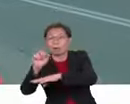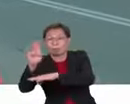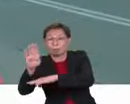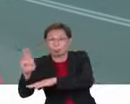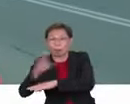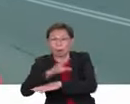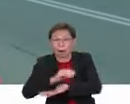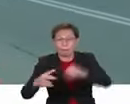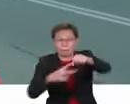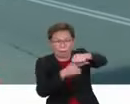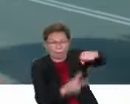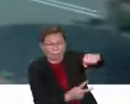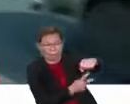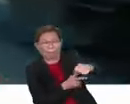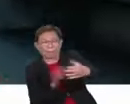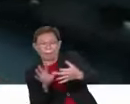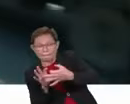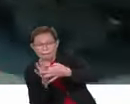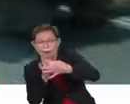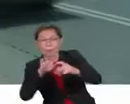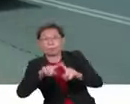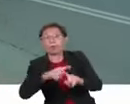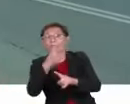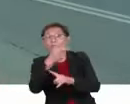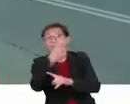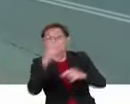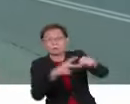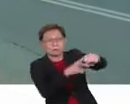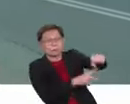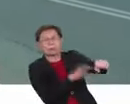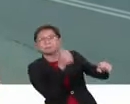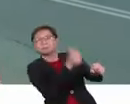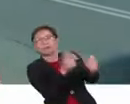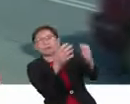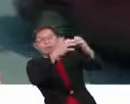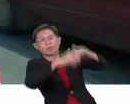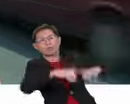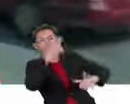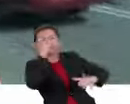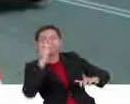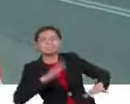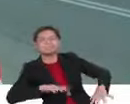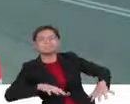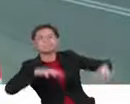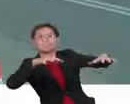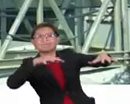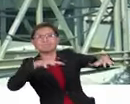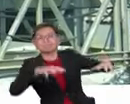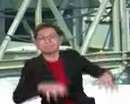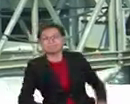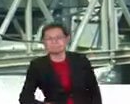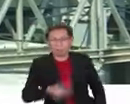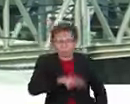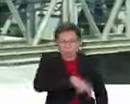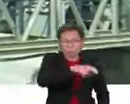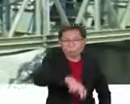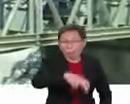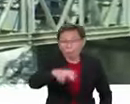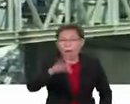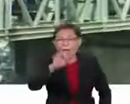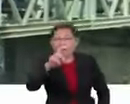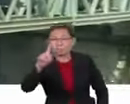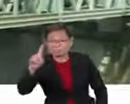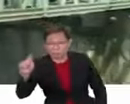jambatan Bailey yang dipasang Februari lalu selepas jambatan asal runtuh akibat banjir. Jelajah FT